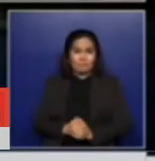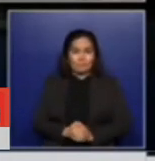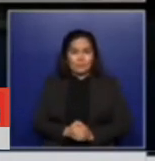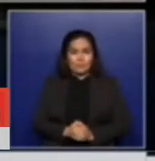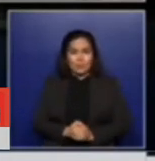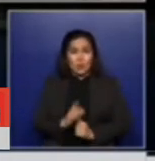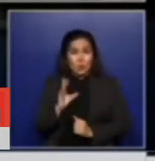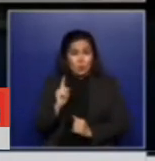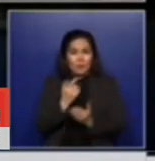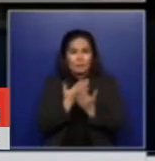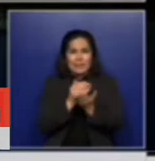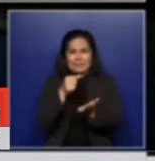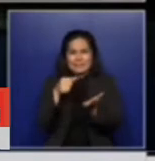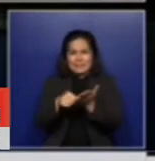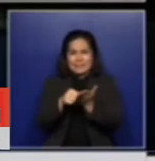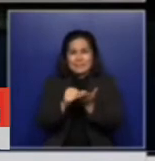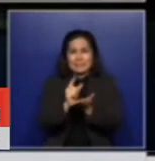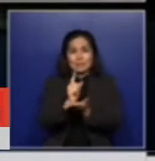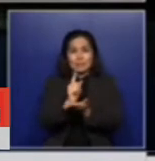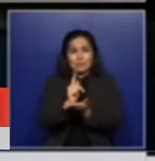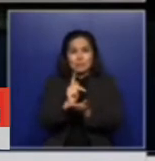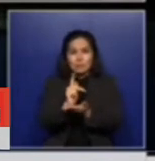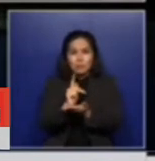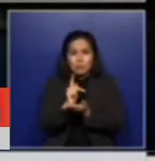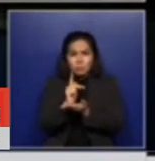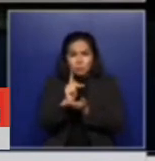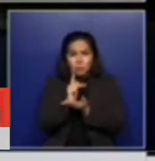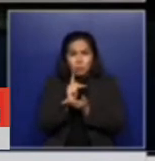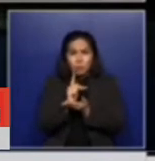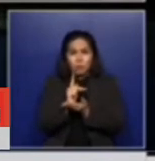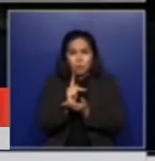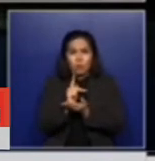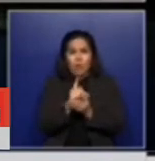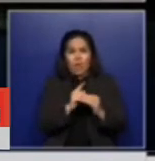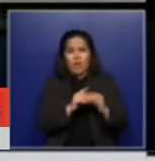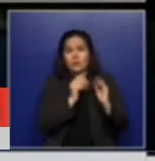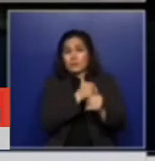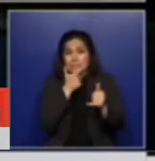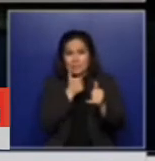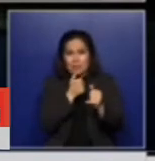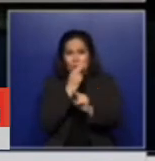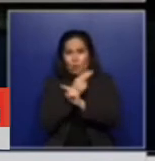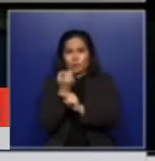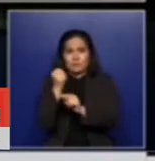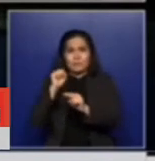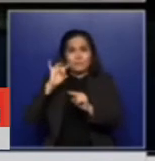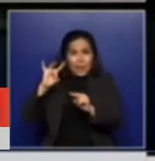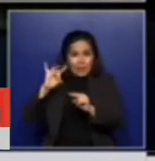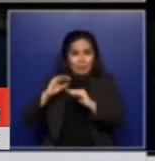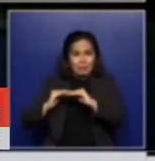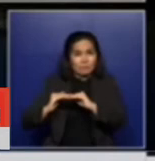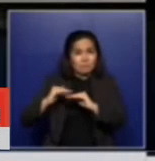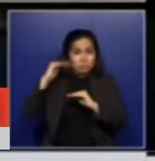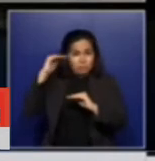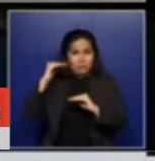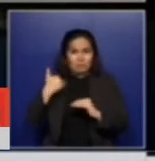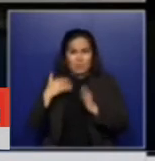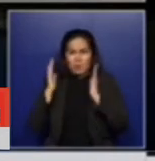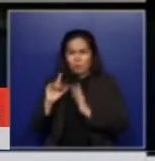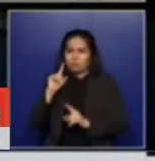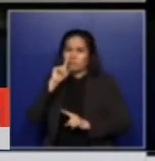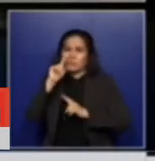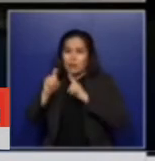สร้างหนี้ไว้มากกว่าคนอื่นประมาณเท่าไหร่ทราบไหมครับท่านประธาน18เท่าครับเพราะนั้นมีคนเคยอภิปรายนะ